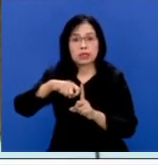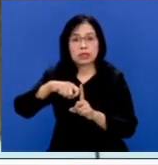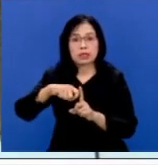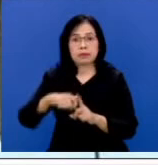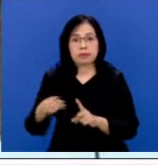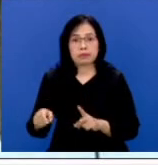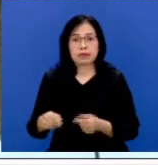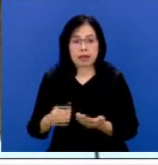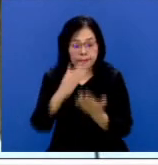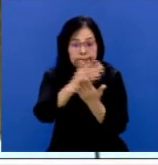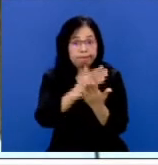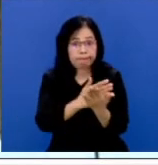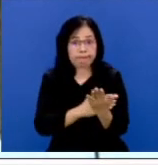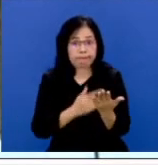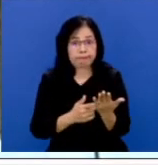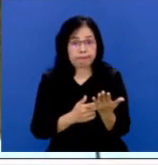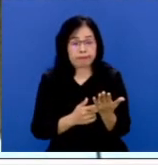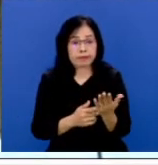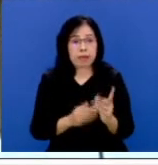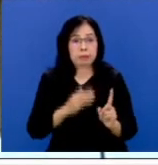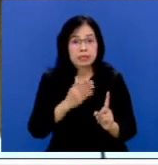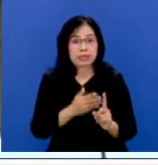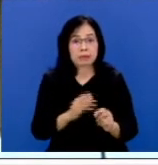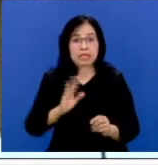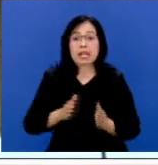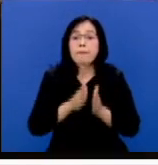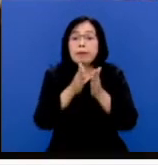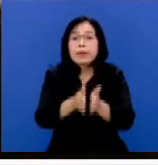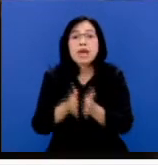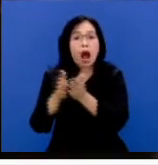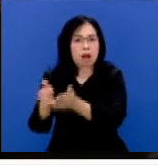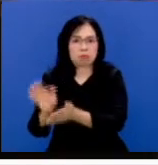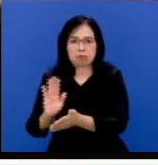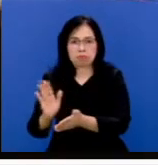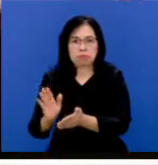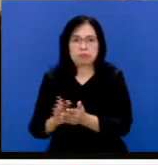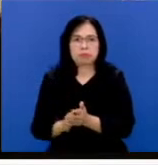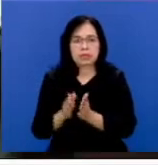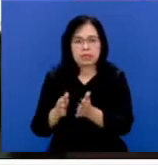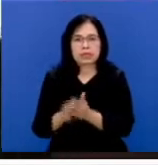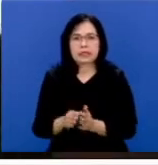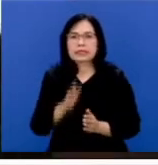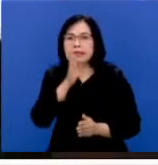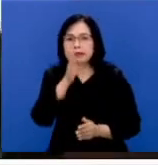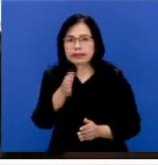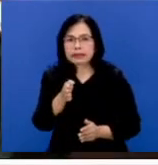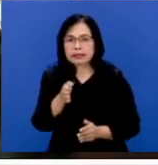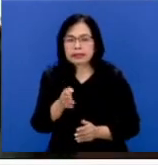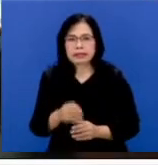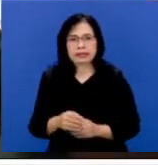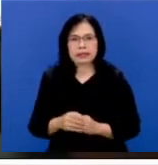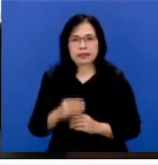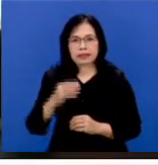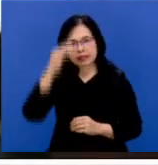Sapta Karsa Utama prinsip ketidak berpihakan prinsip integritas prinsip kecakapan